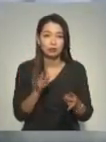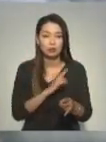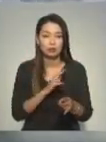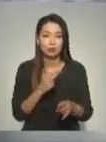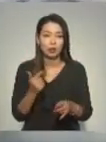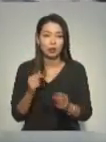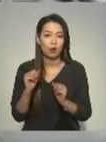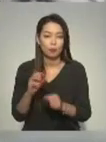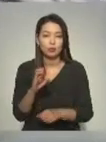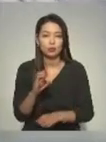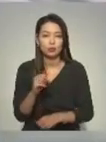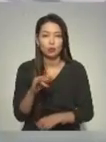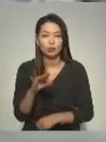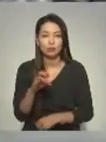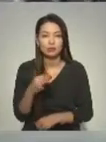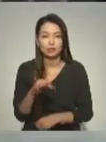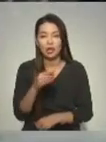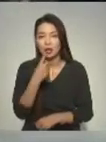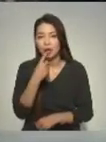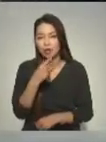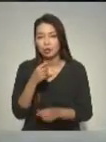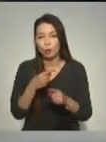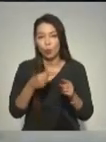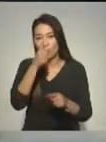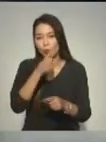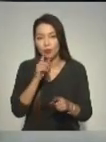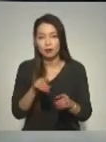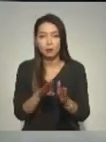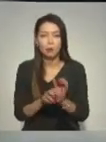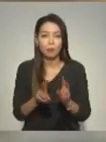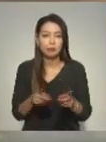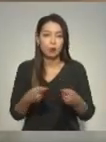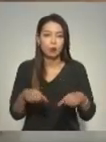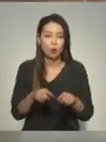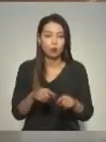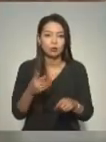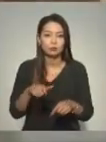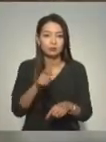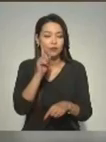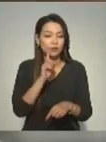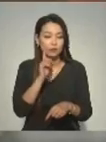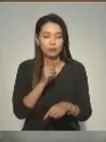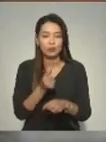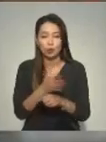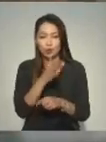Саудовского Красного полумесяца, а также органы безопасности. Движение по дороге перекрыто на несколько часов.